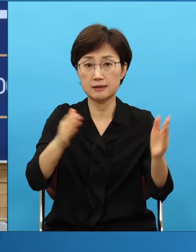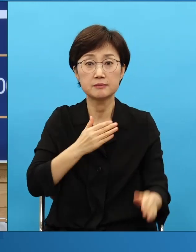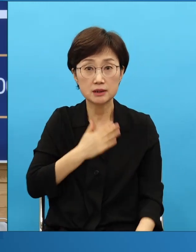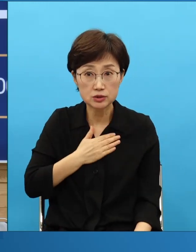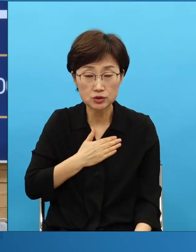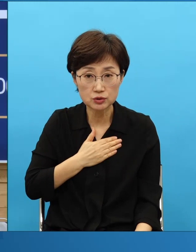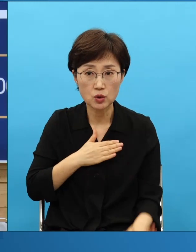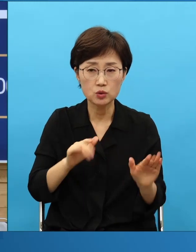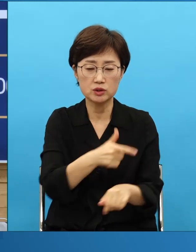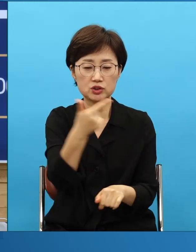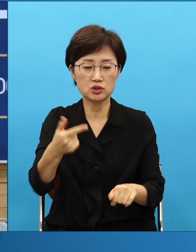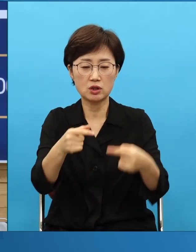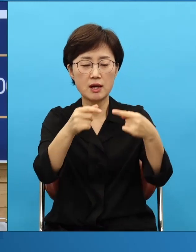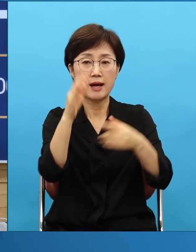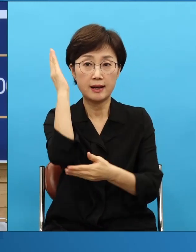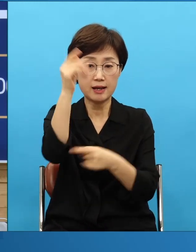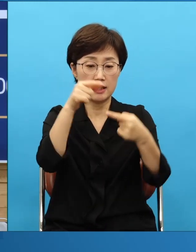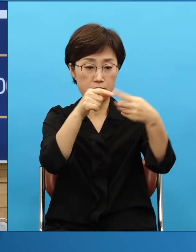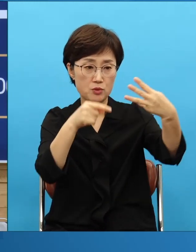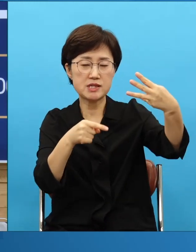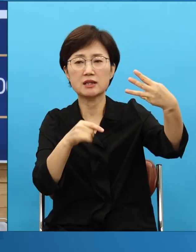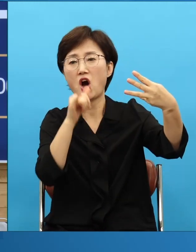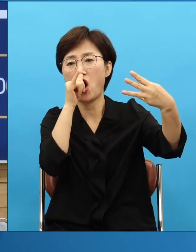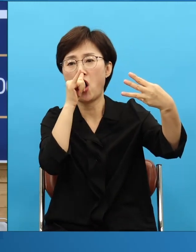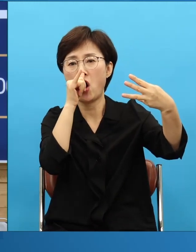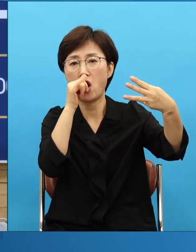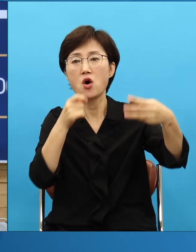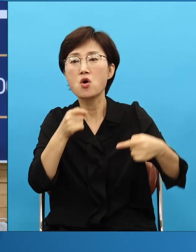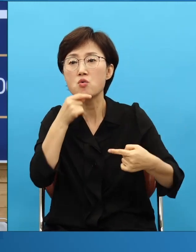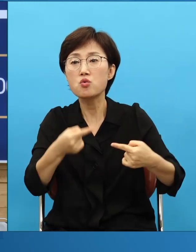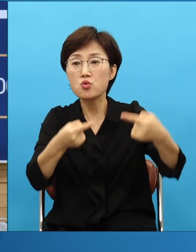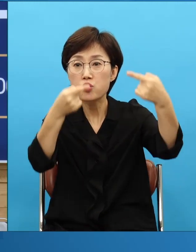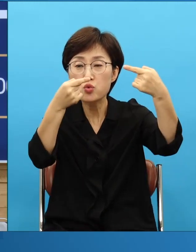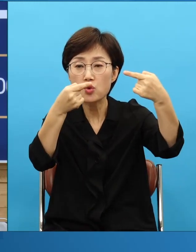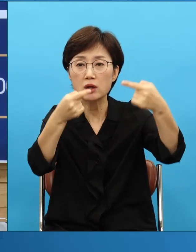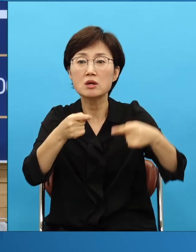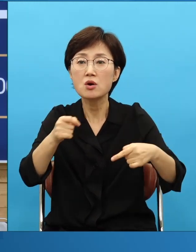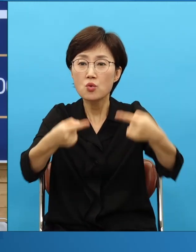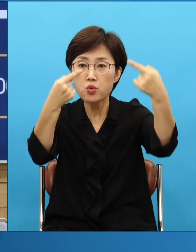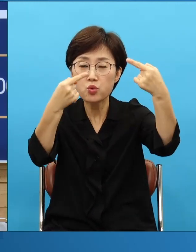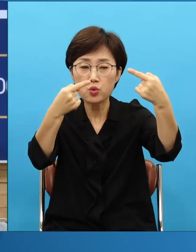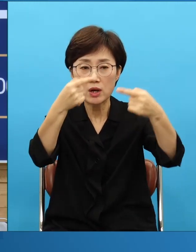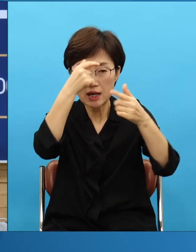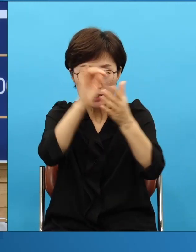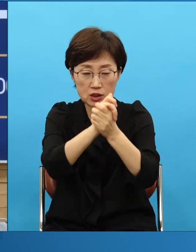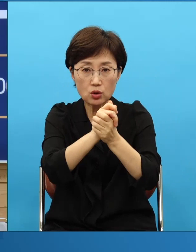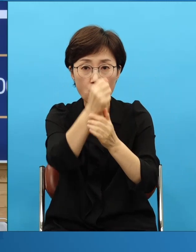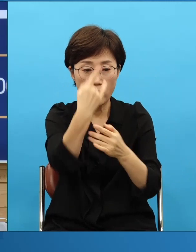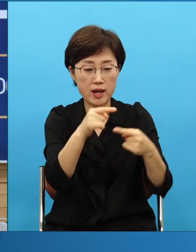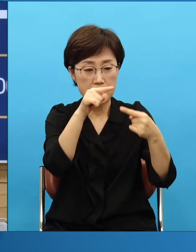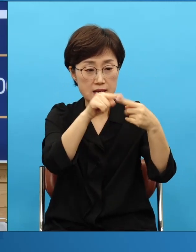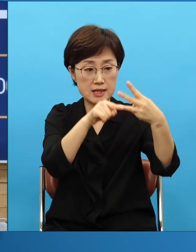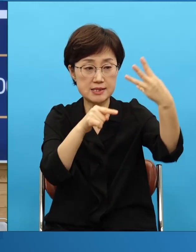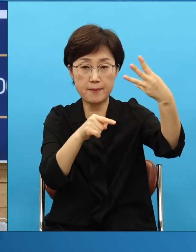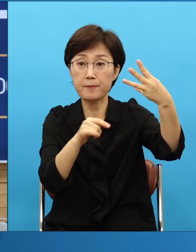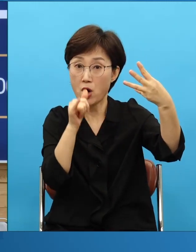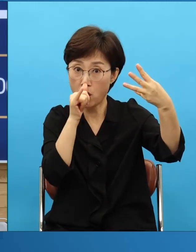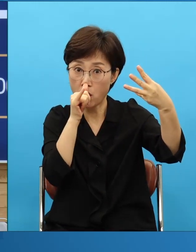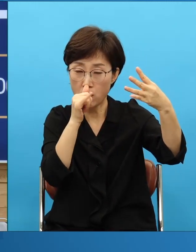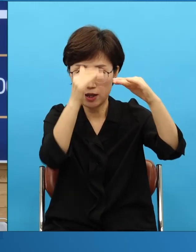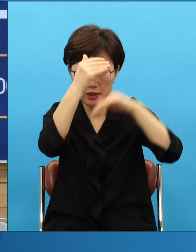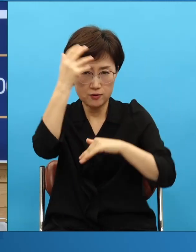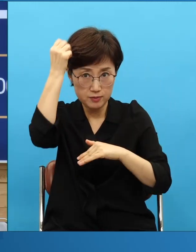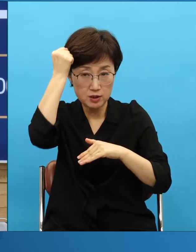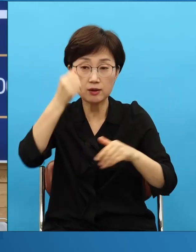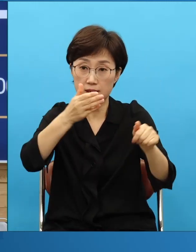listen to the message that will start for the new 오늘 year 원단 tonight. 기도에 있기 때문에 전국 세계 같이 보게 될 겁니다. And through the whole nation and the world will